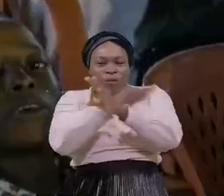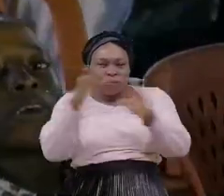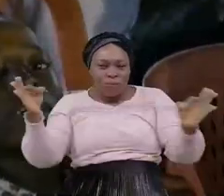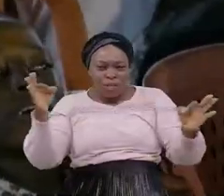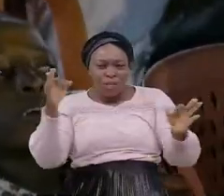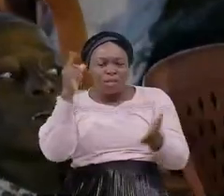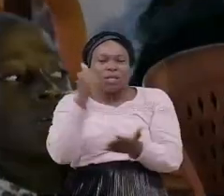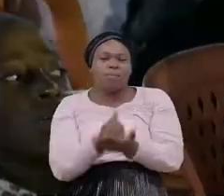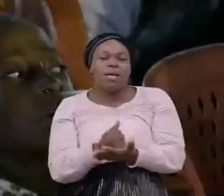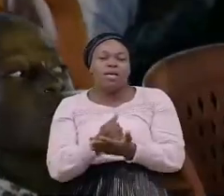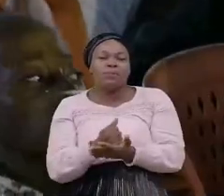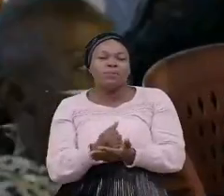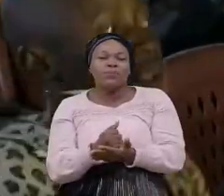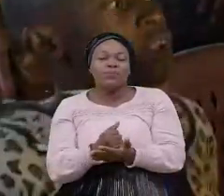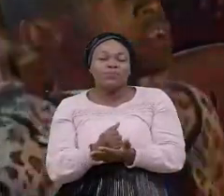Vous affranchira.